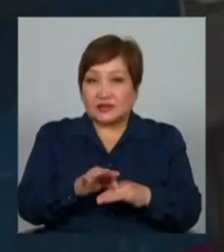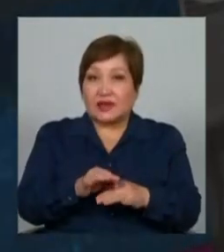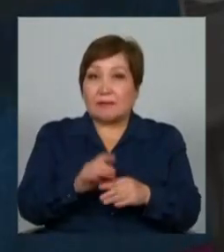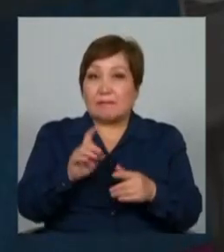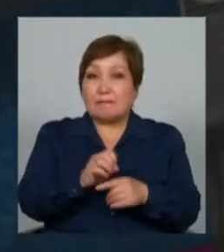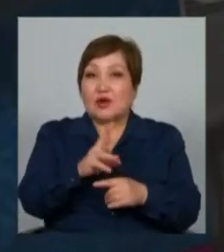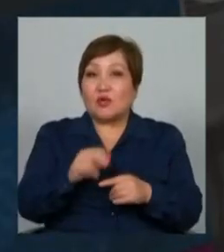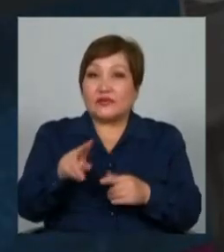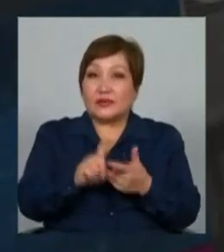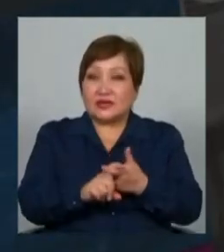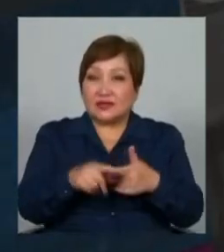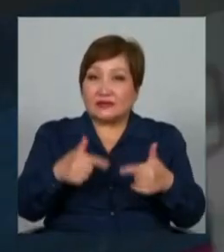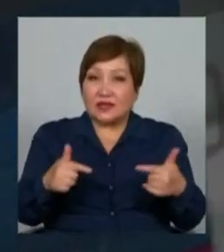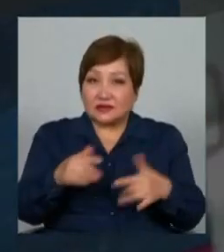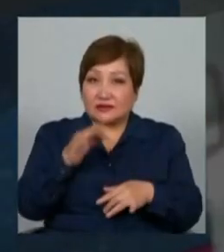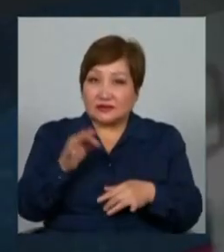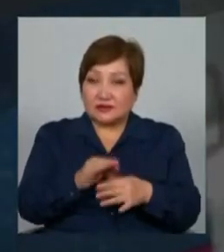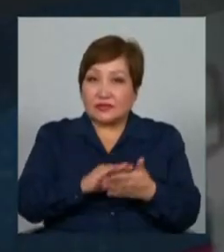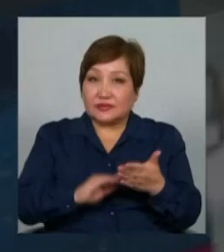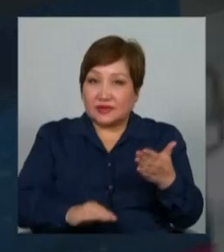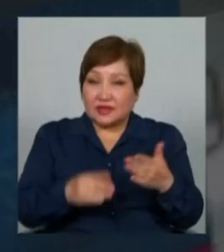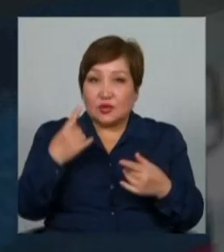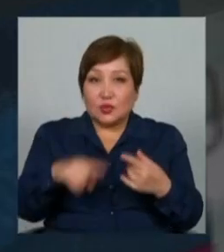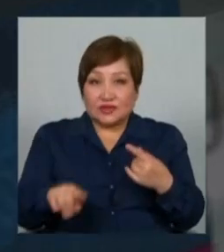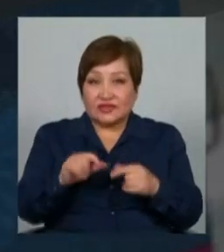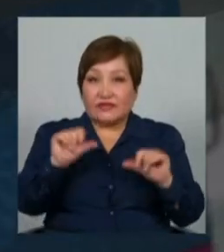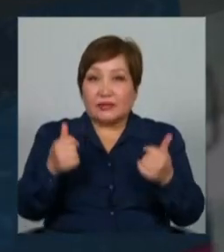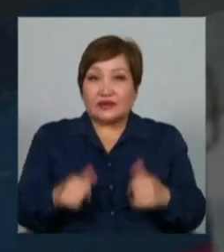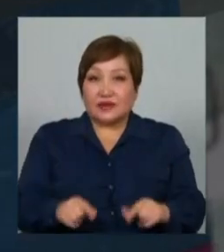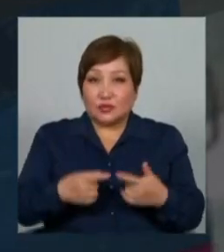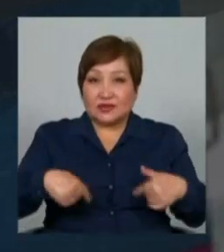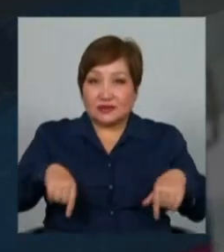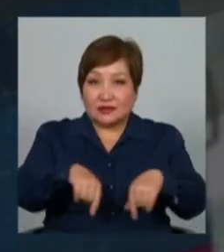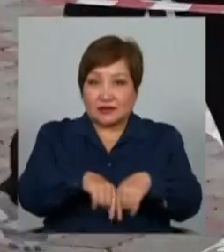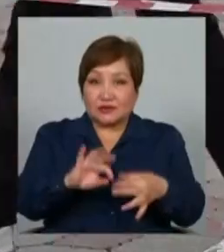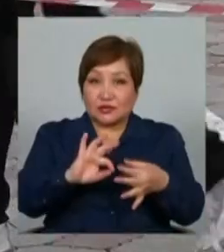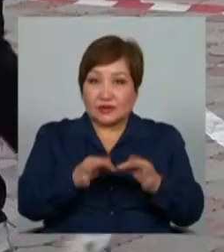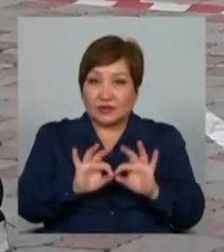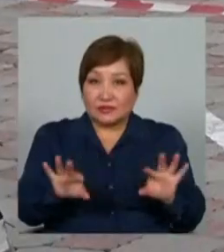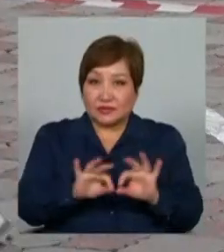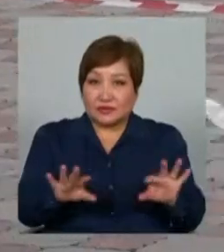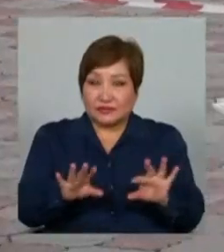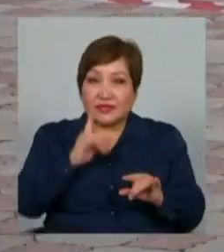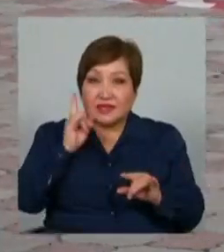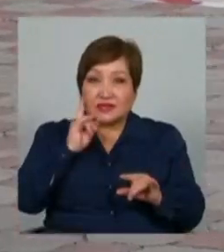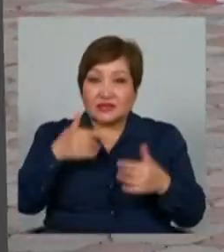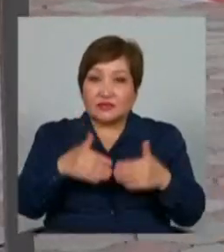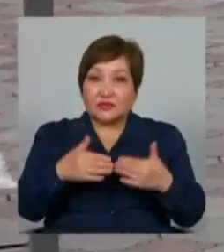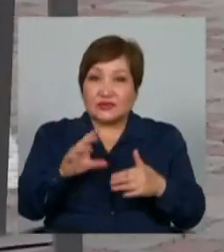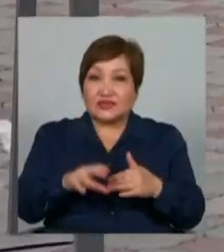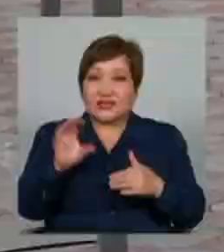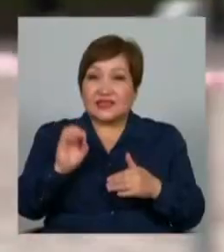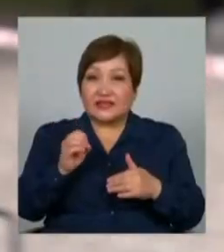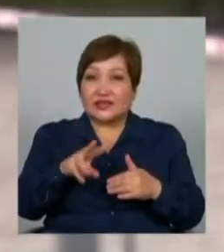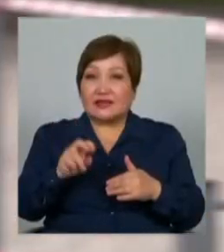тест тапсыру өзгеше форматта ұйымдастырылған. Толығырақ Наскен Еркін айтсын. Жас түлек Елизавета Ларцева